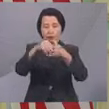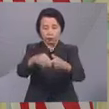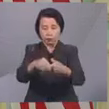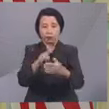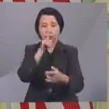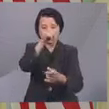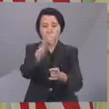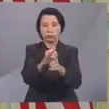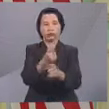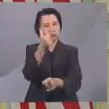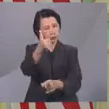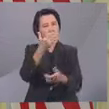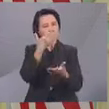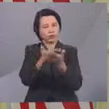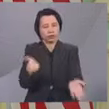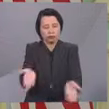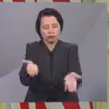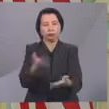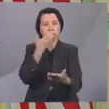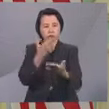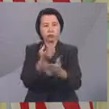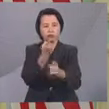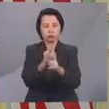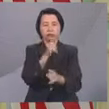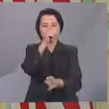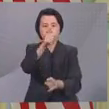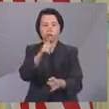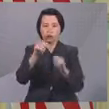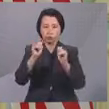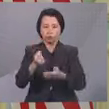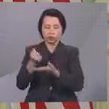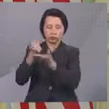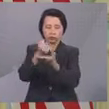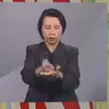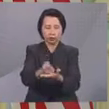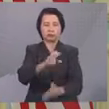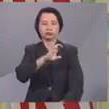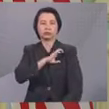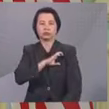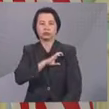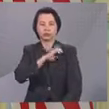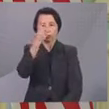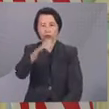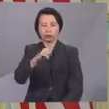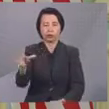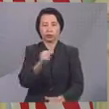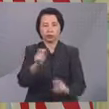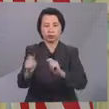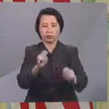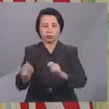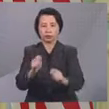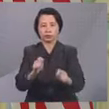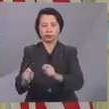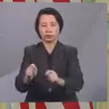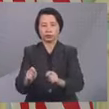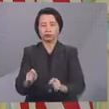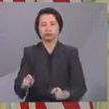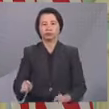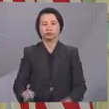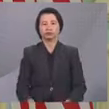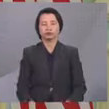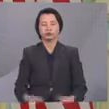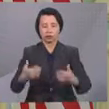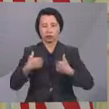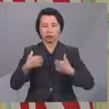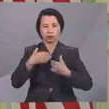sebenar, kita galakkan. Kerana ini boleh membantu pihak polis untuk mengambil tindakan.